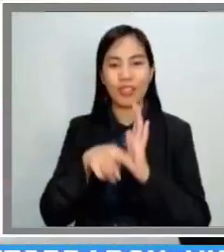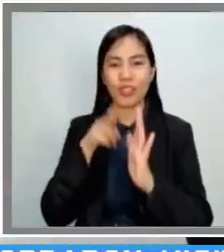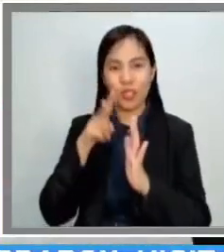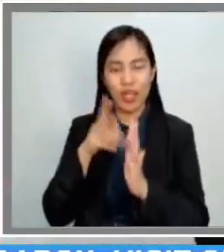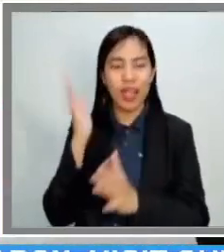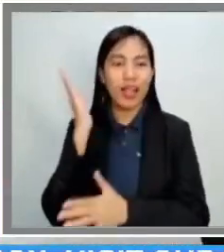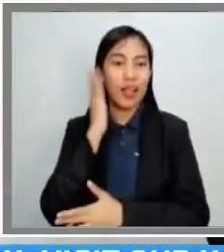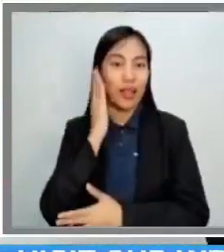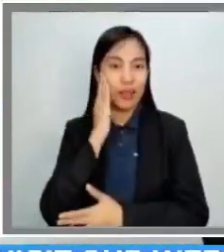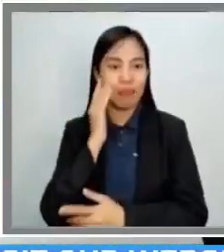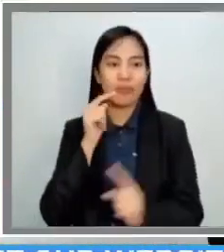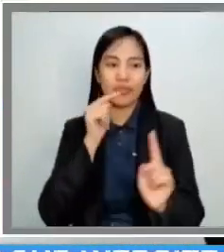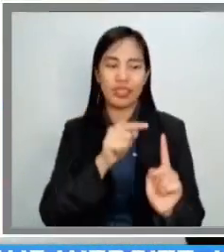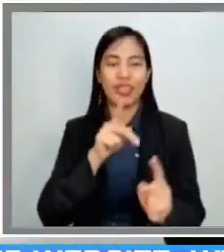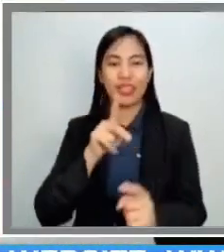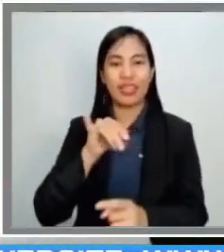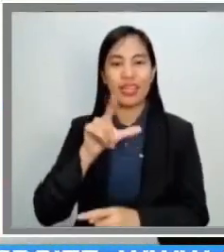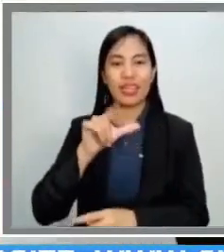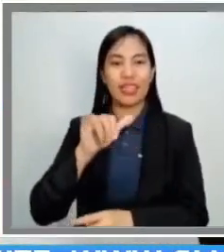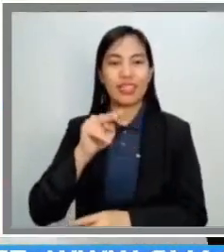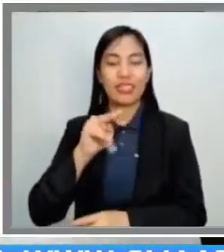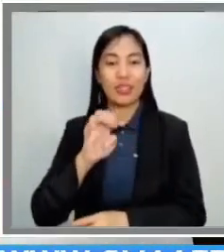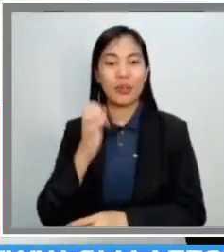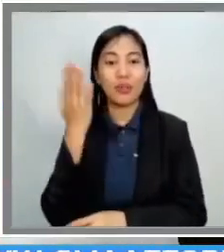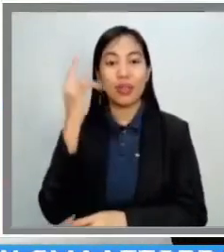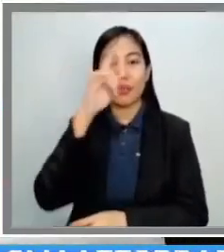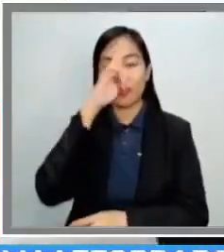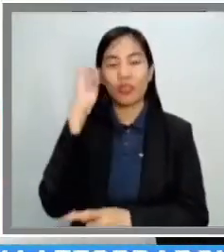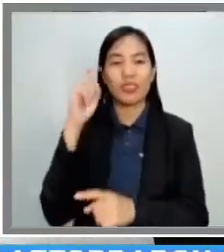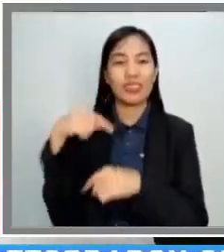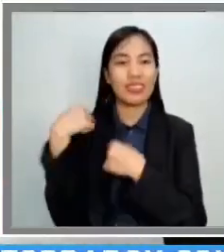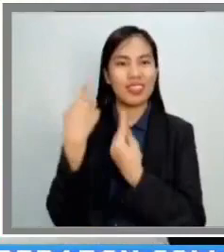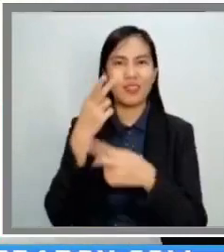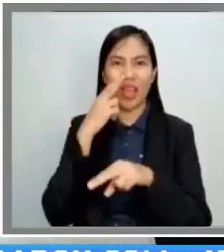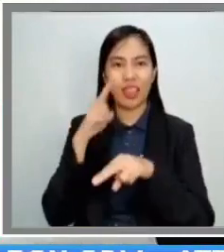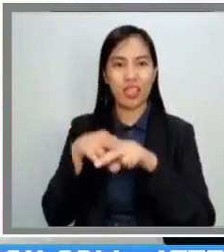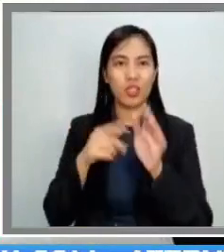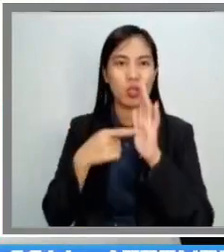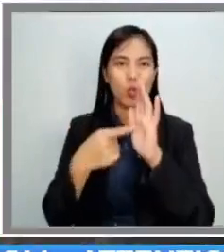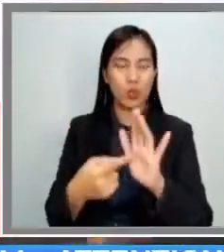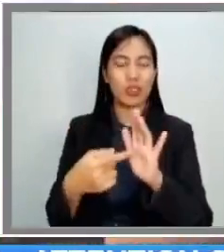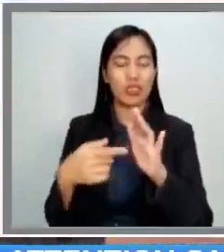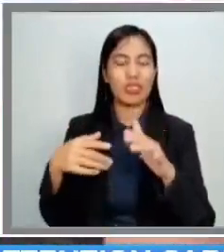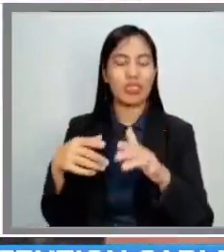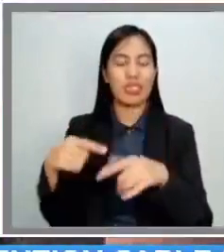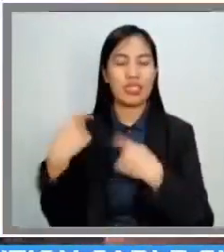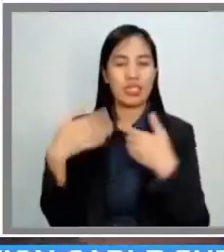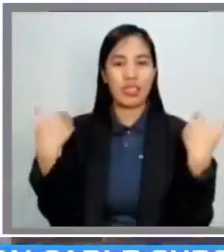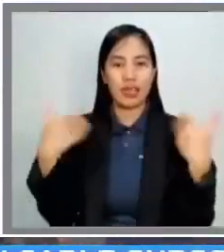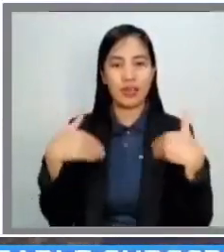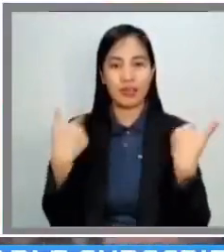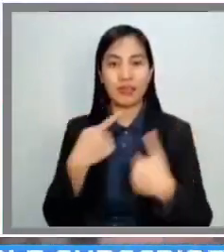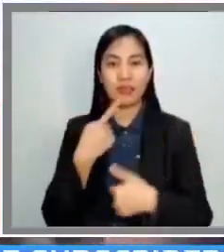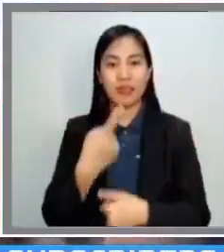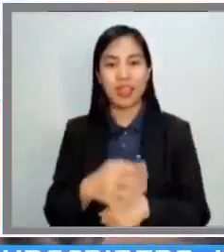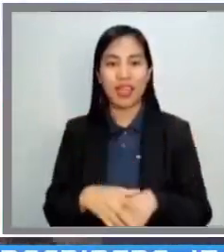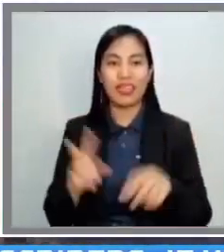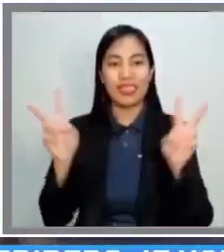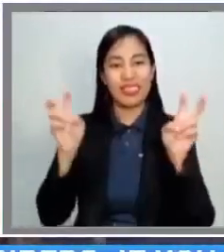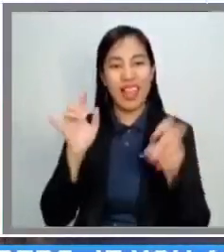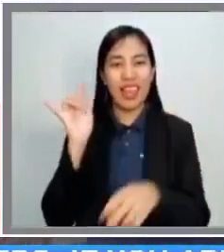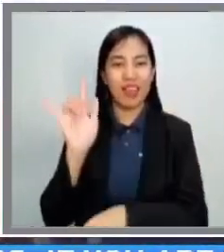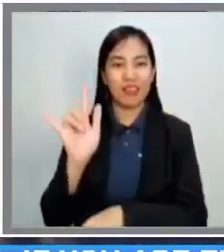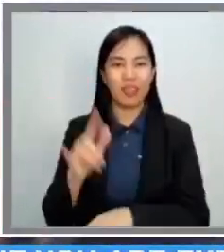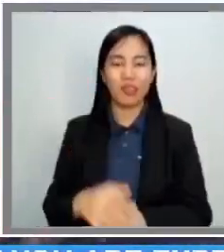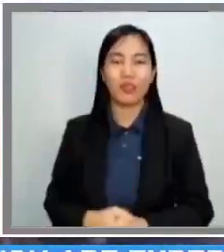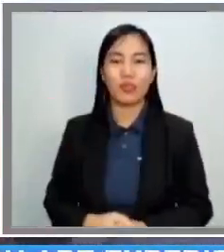mula sa comedy sketch show ni Kyline noong bata pa siya. Si Kyline naman na pa-I love you na sa caption. Siyempre, may chinika rin sa